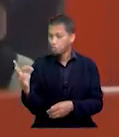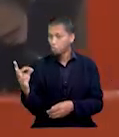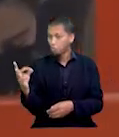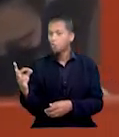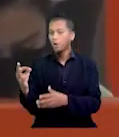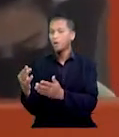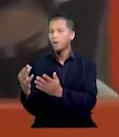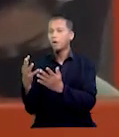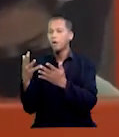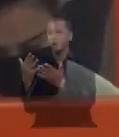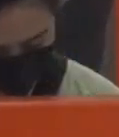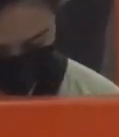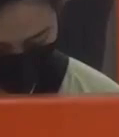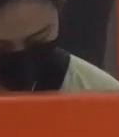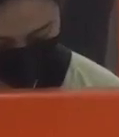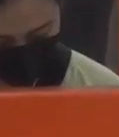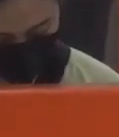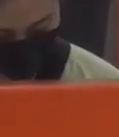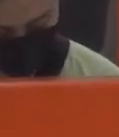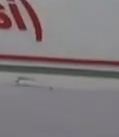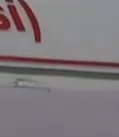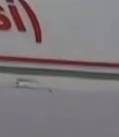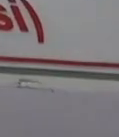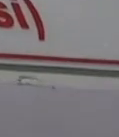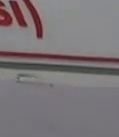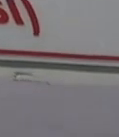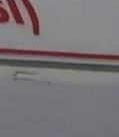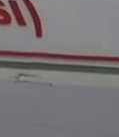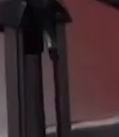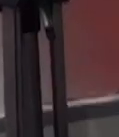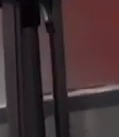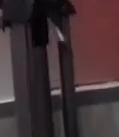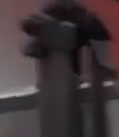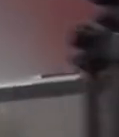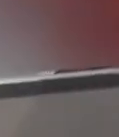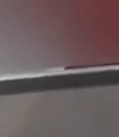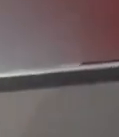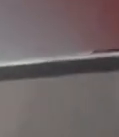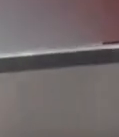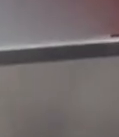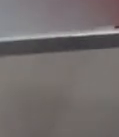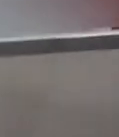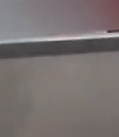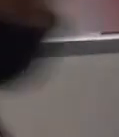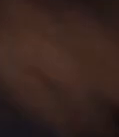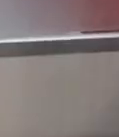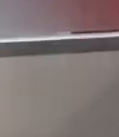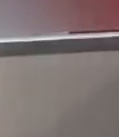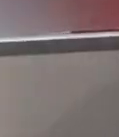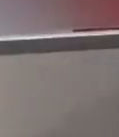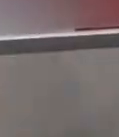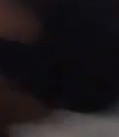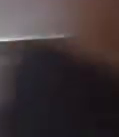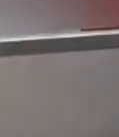Malang. 7 di antara pasien yang dirawat rumah sakit Saiful Anwar harus dirawat secara intensif di ruang ICU lantaran dalam kondisi